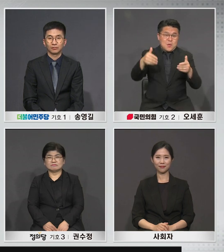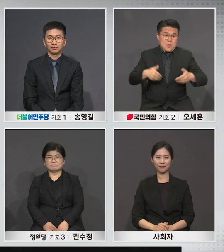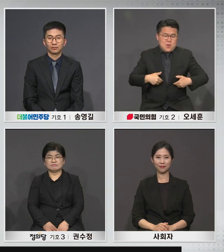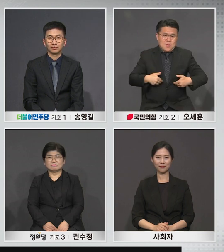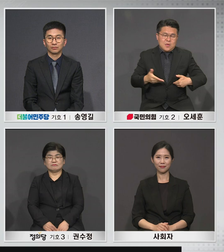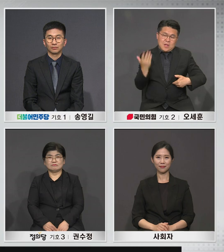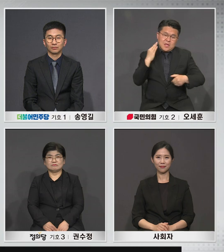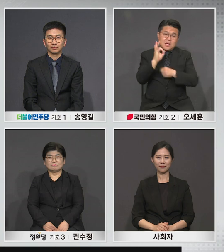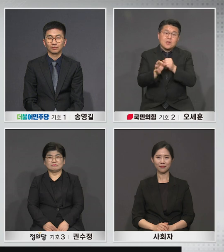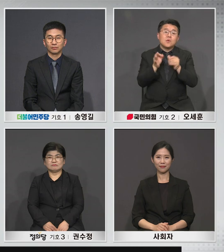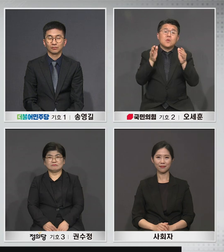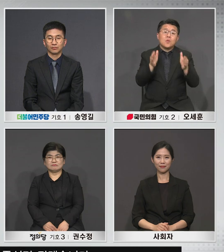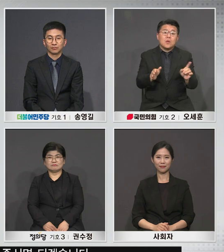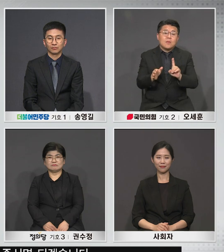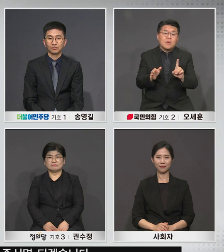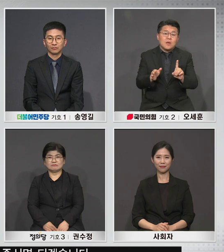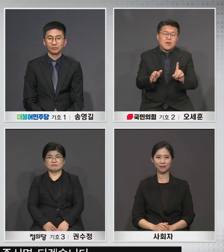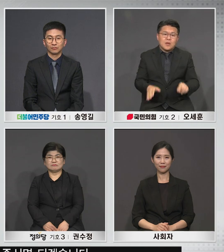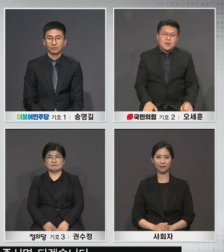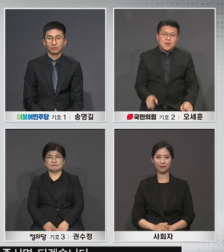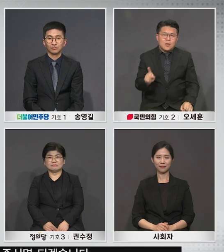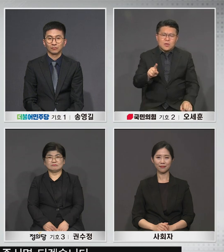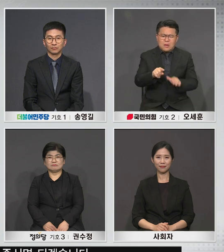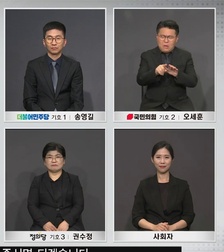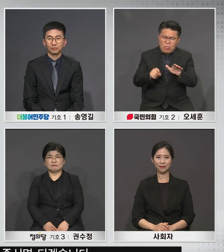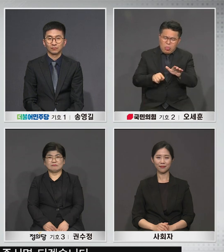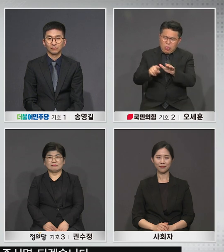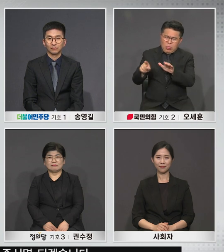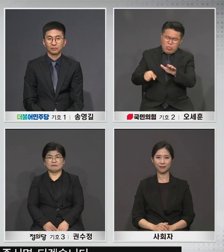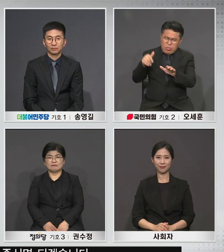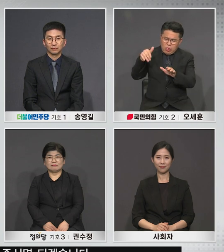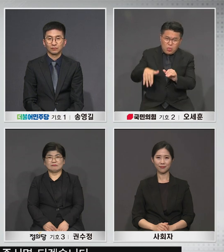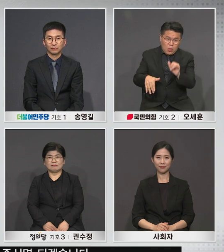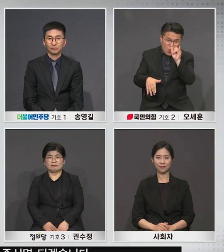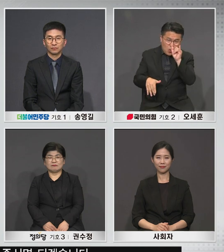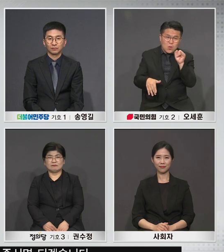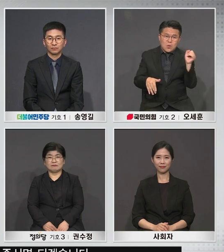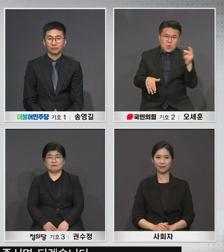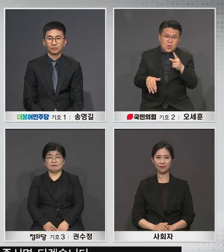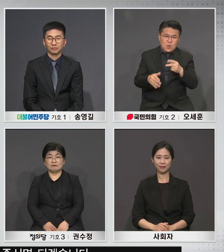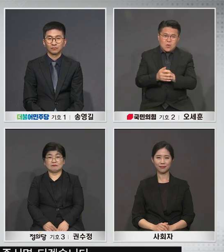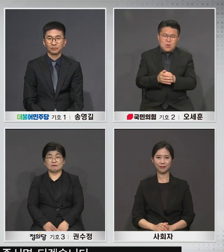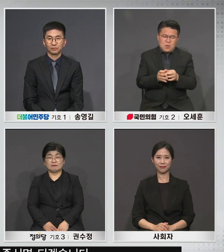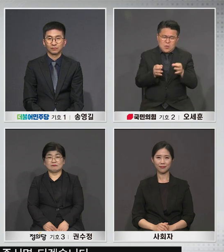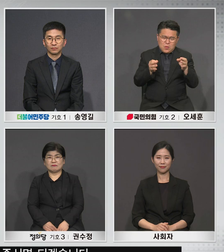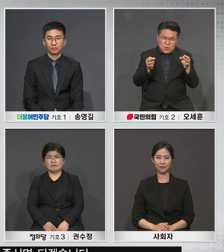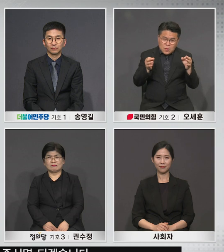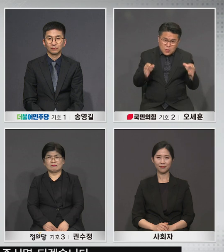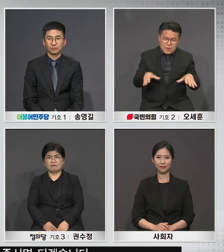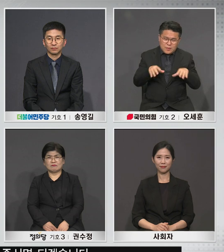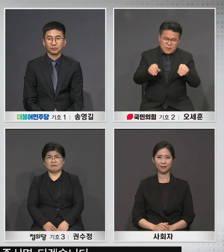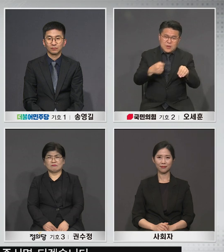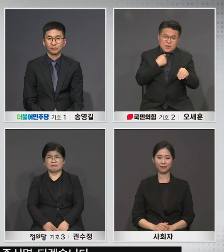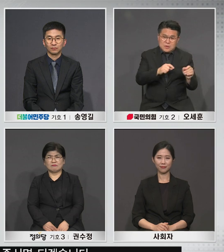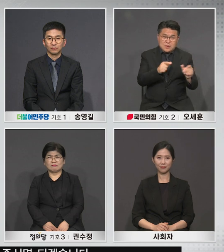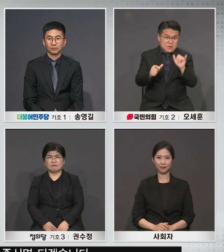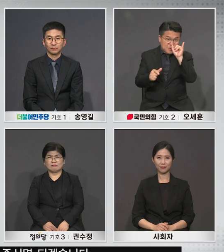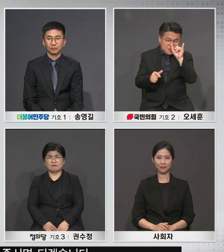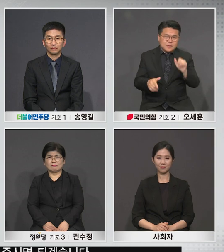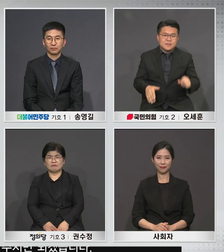10년 동안 부분 부분 퇴보한 부분도 있었고 또 긴 정체의 터널을 지나온 부분도 있었습니다.